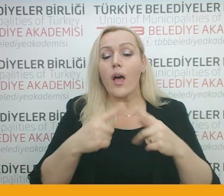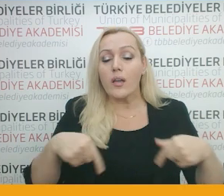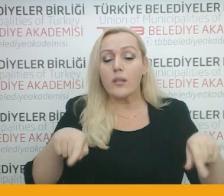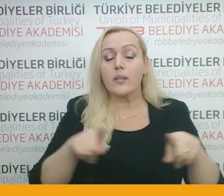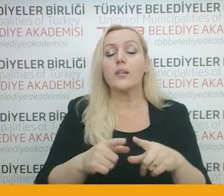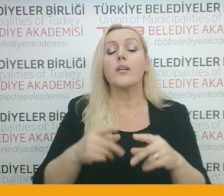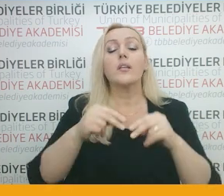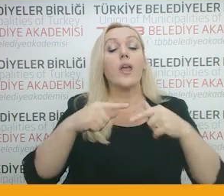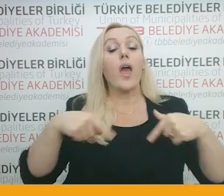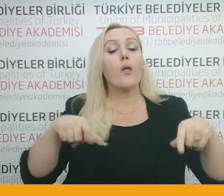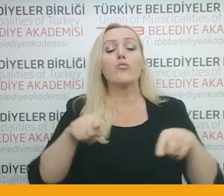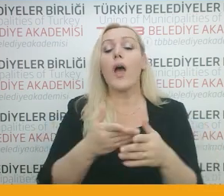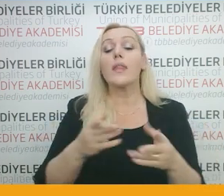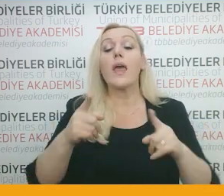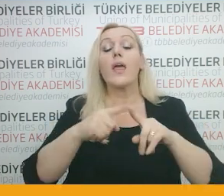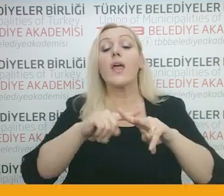bunlar taşınmazlardır.